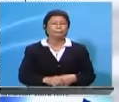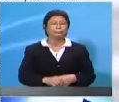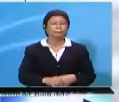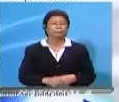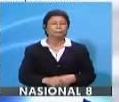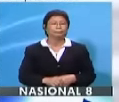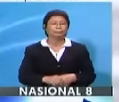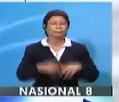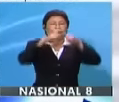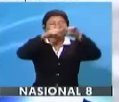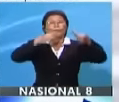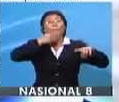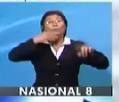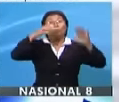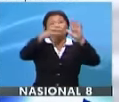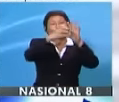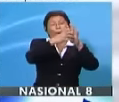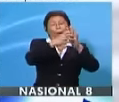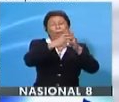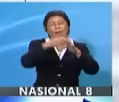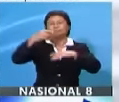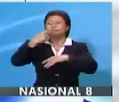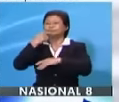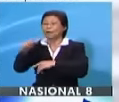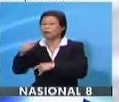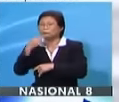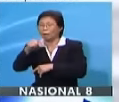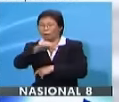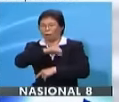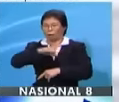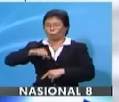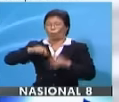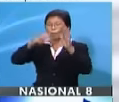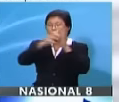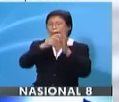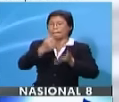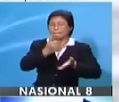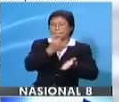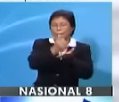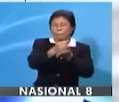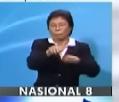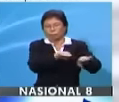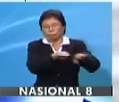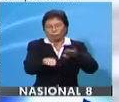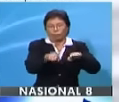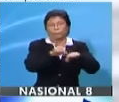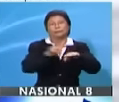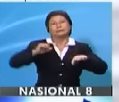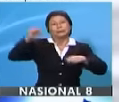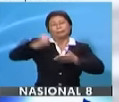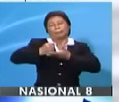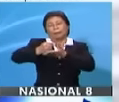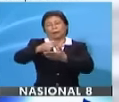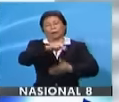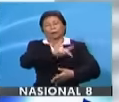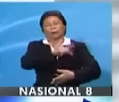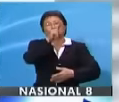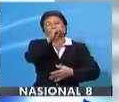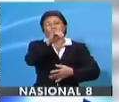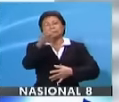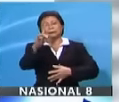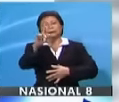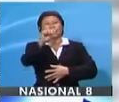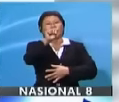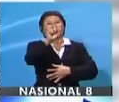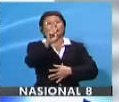Sementara itu, Dewan Pemuda PAS akan mengerahkan anggotanya untuk membantu mangsa gempa bumi di Sabah. Ketuanya, Nik Muhammad